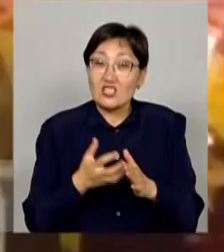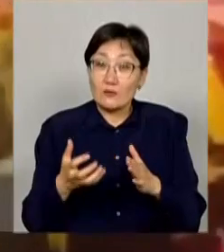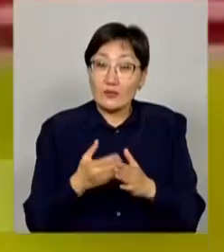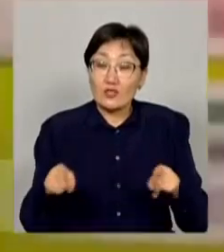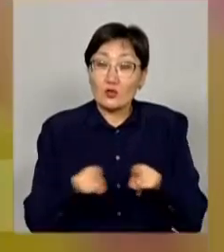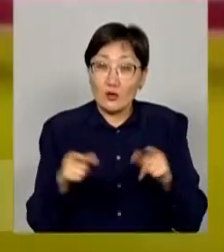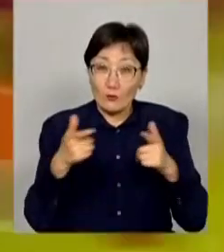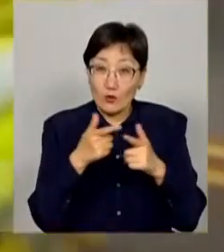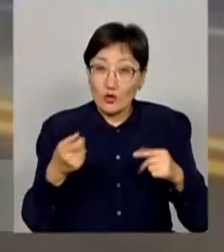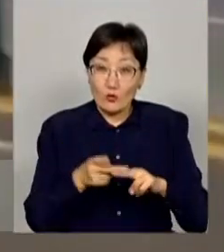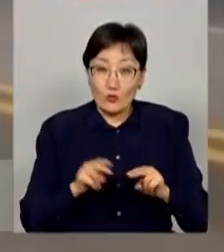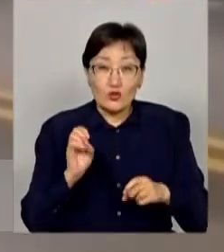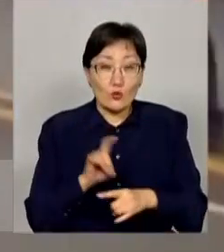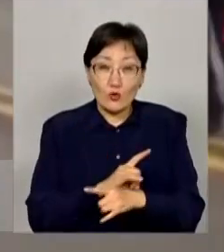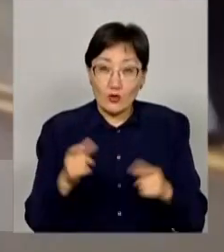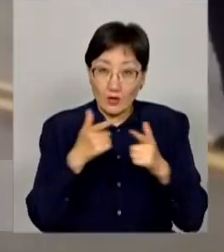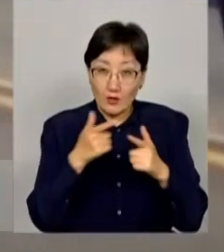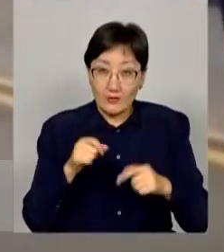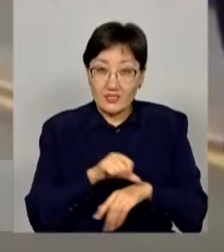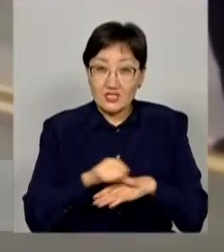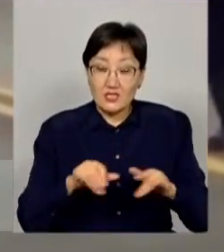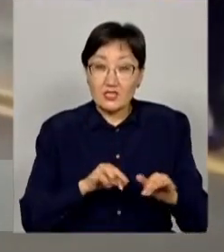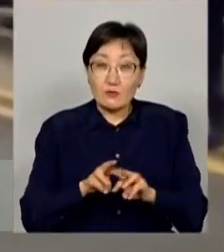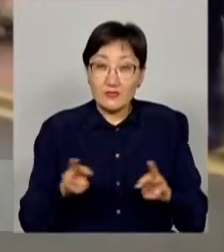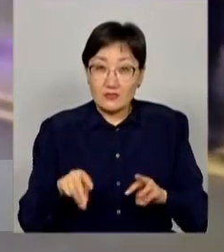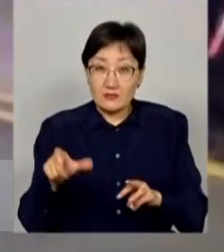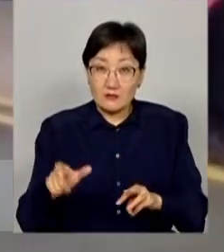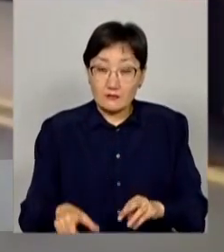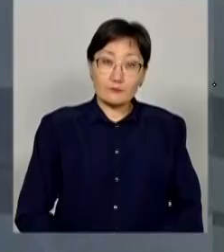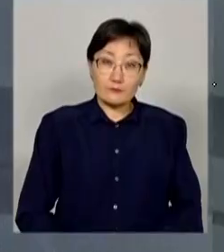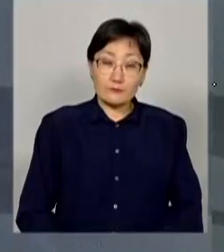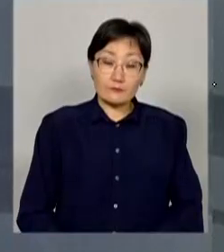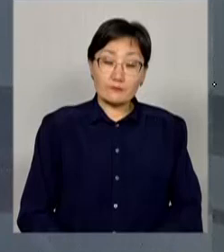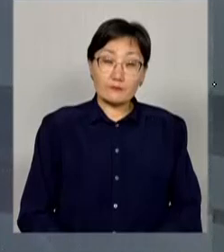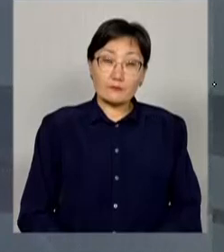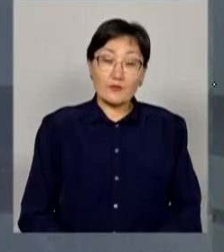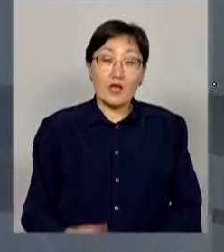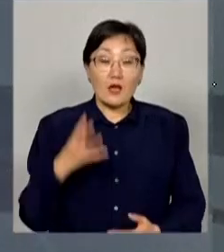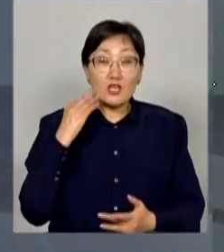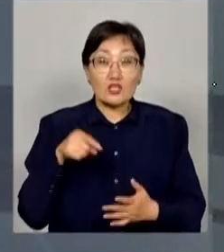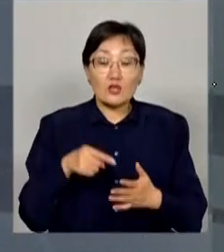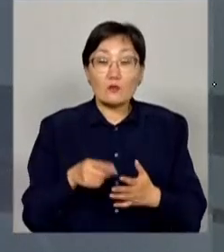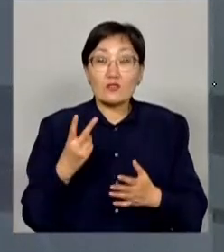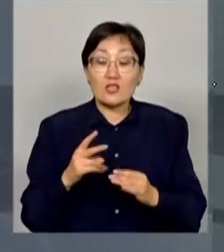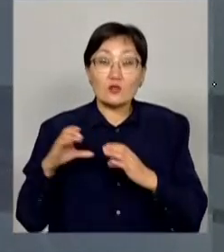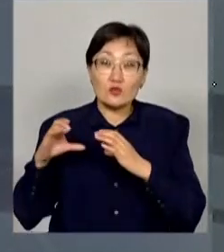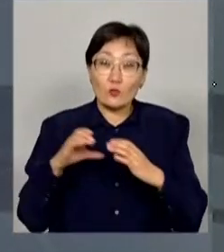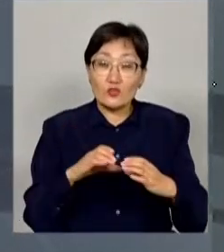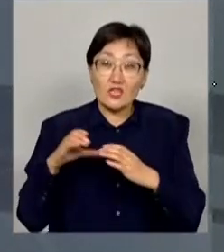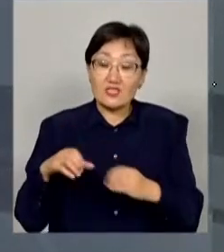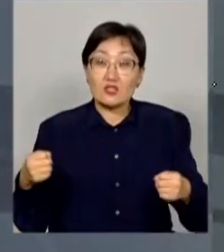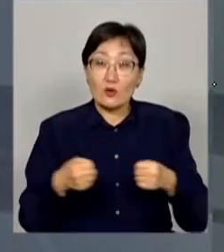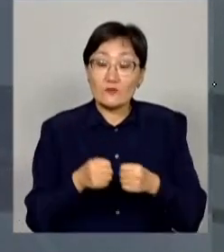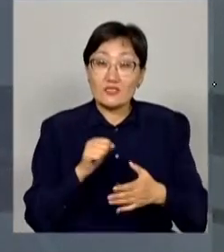ақпарат шындыққа жанаспайды, дейді Сыртқы істер министрлігінің өкілі. Алматыда екі автобустың